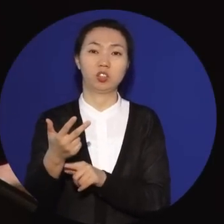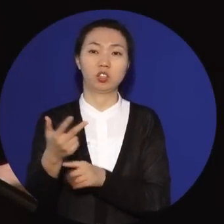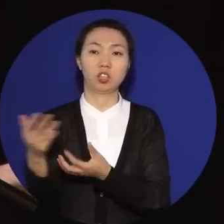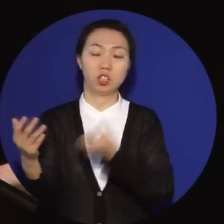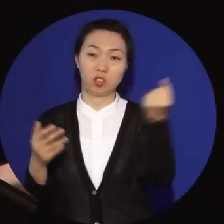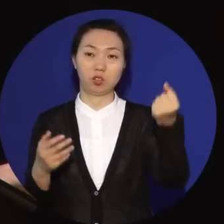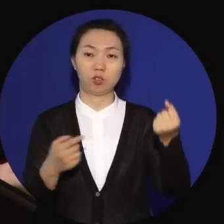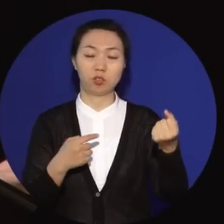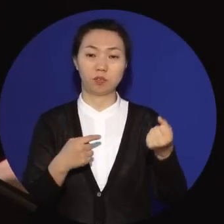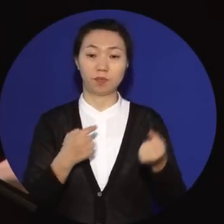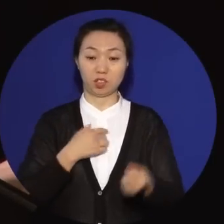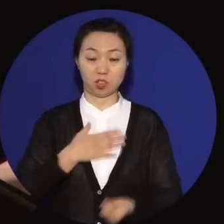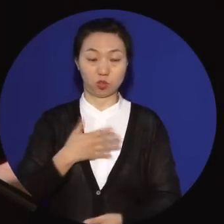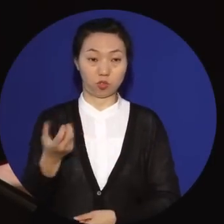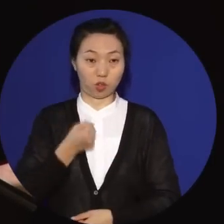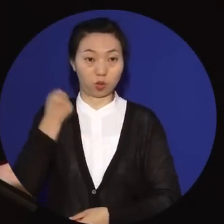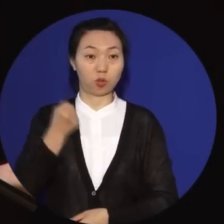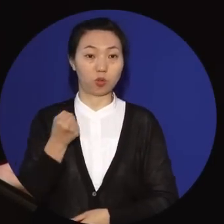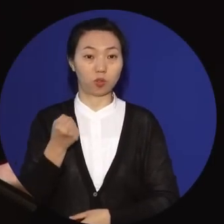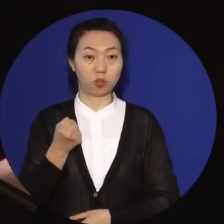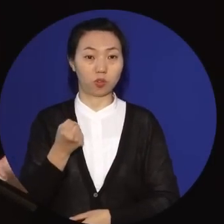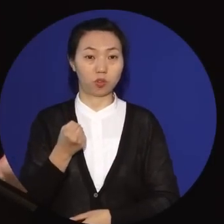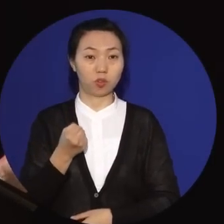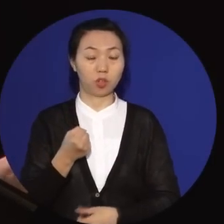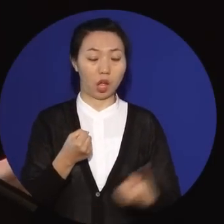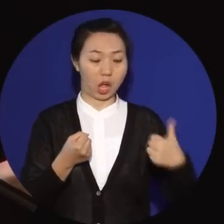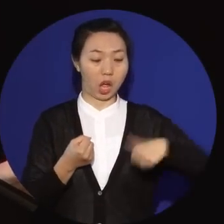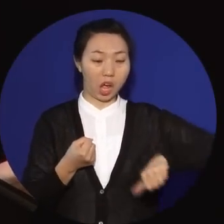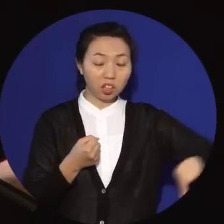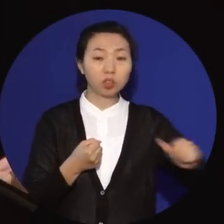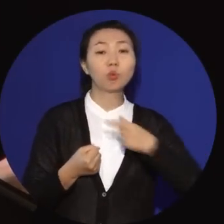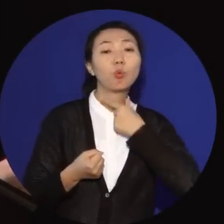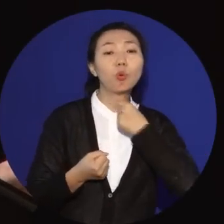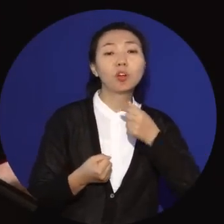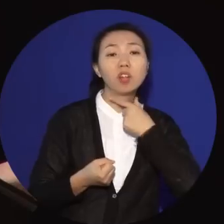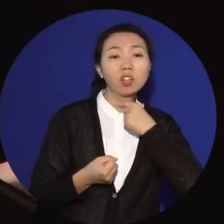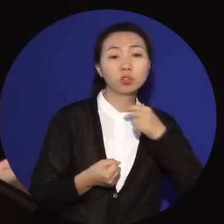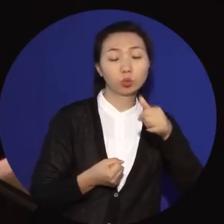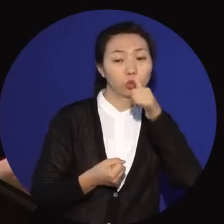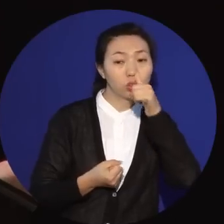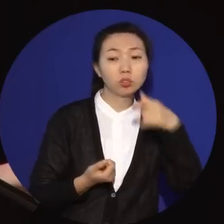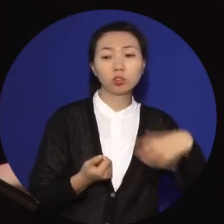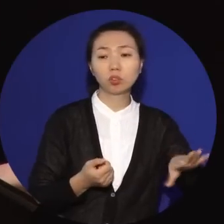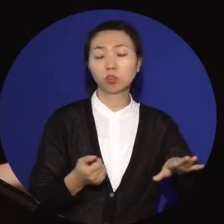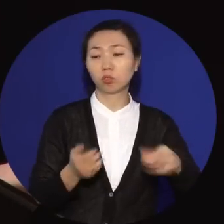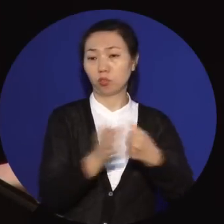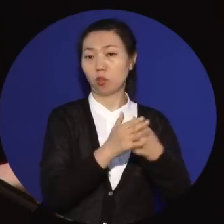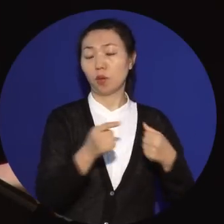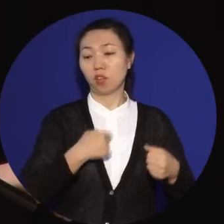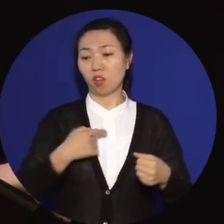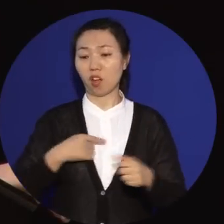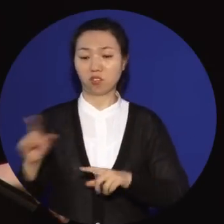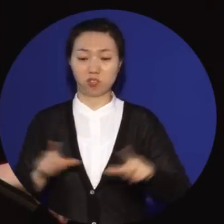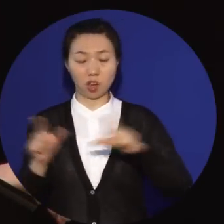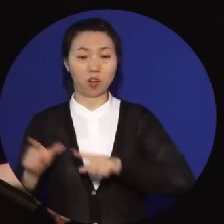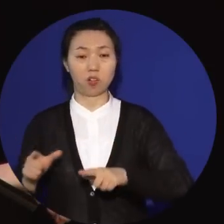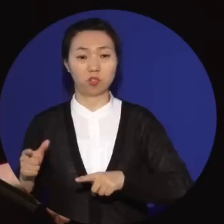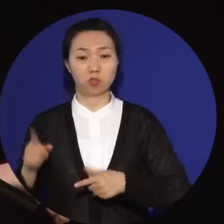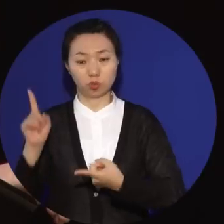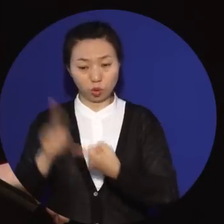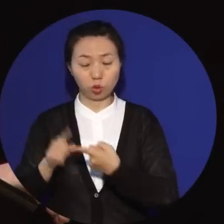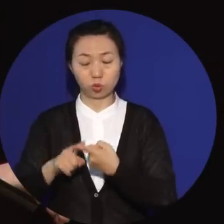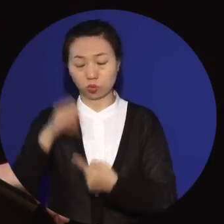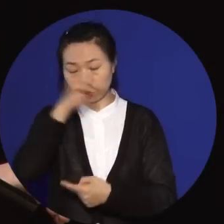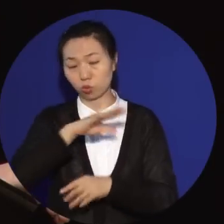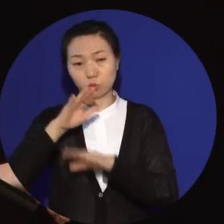거요? 제 거요. 근데 그건 신경 쓸 필요 없어요. 그건 아들의 원함이고 나는 내가 살아야 되니까 안 주면 돼요. 근데